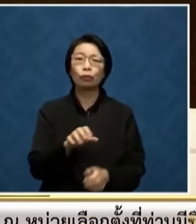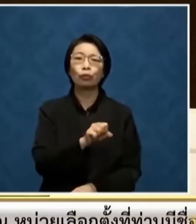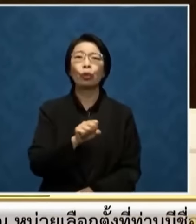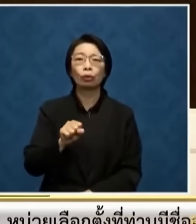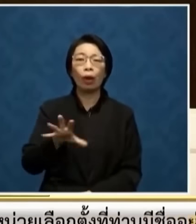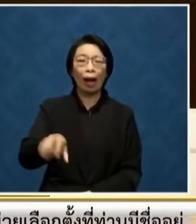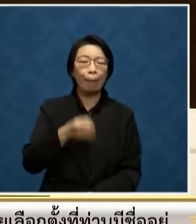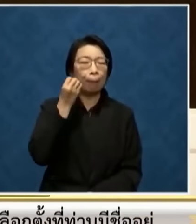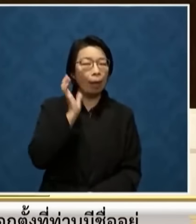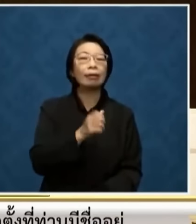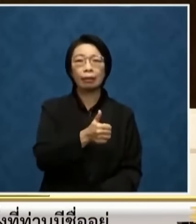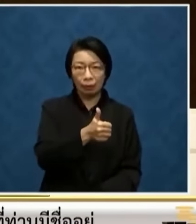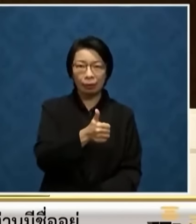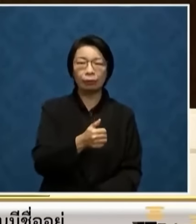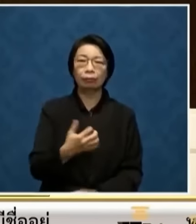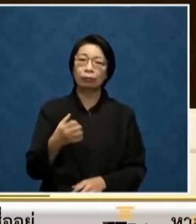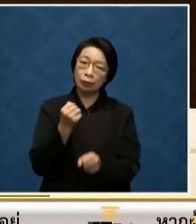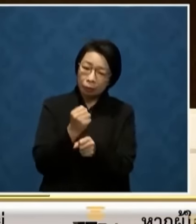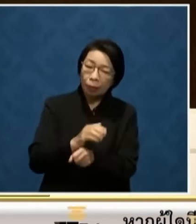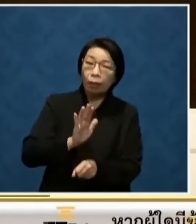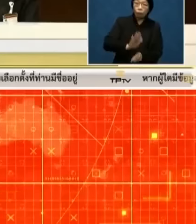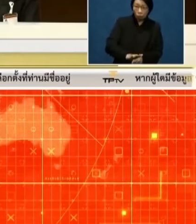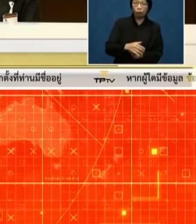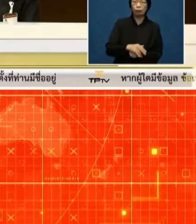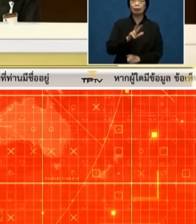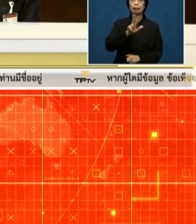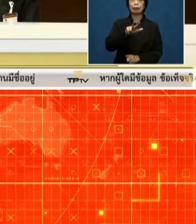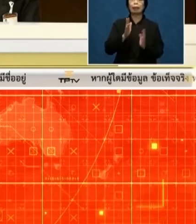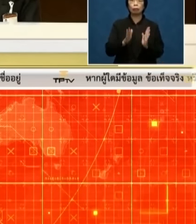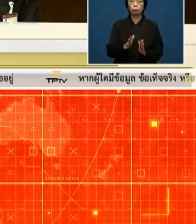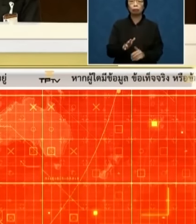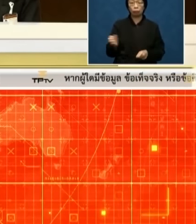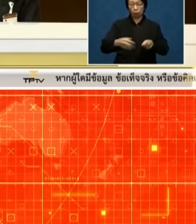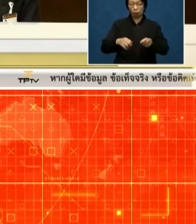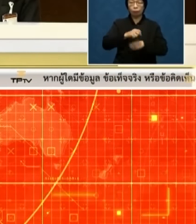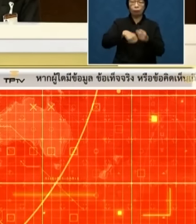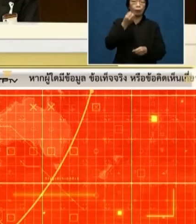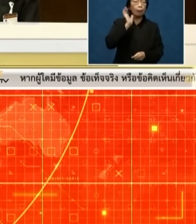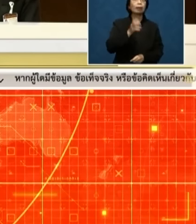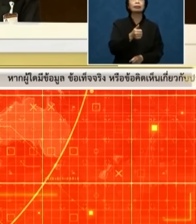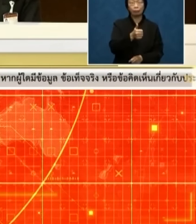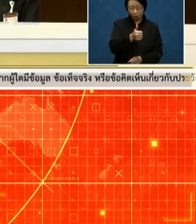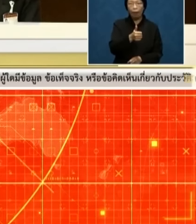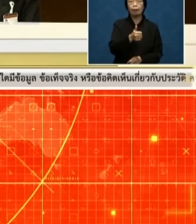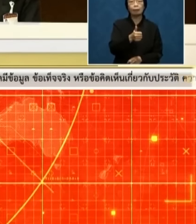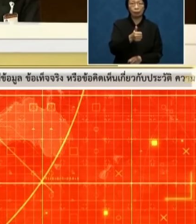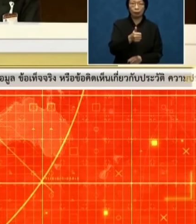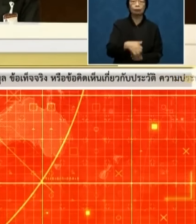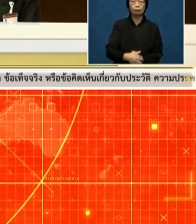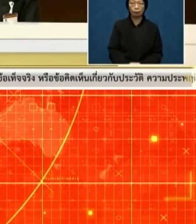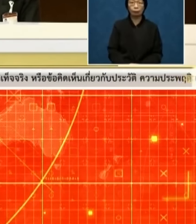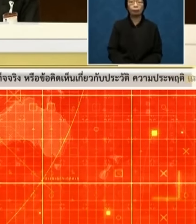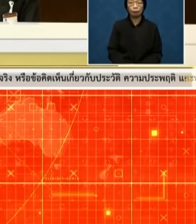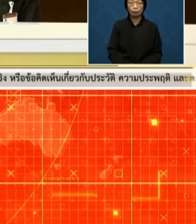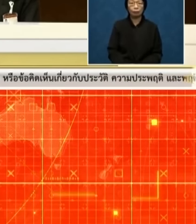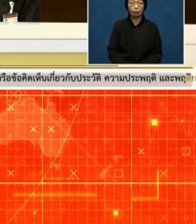มันไม่ผิดเพราะว่าหลังจากเลิกประชุมแล้วส.ส.เอาอาหารกลับบ้านมันก็เป็นเรื่องปกติค่ะแล้วยิ่งตอนนี้มีห้องส่วนตัวส.ส.บ